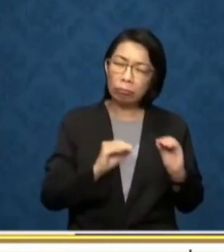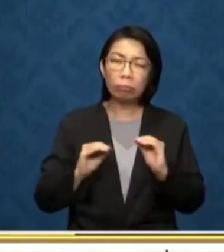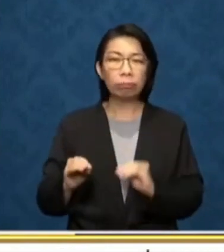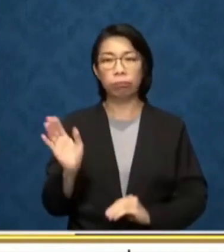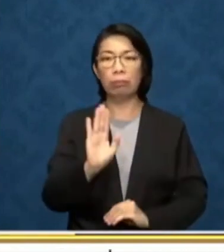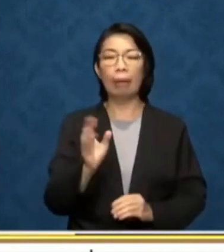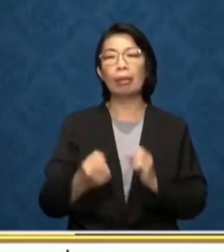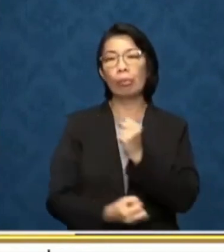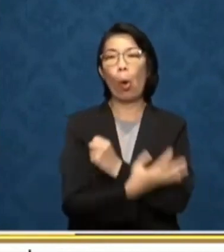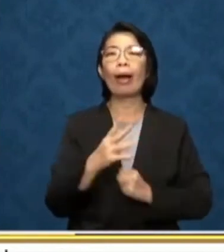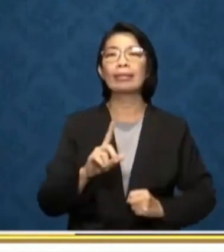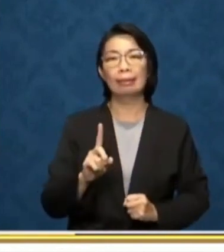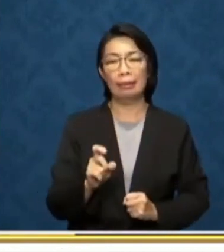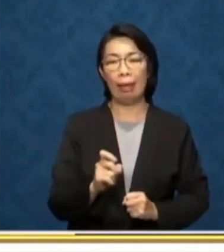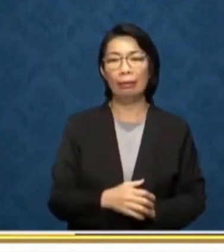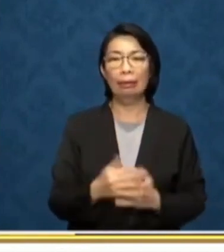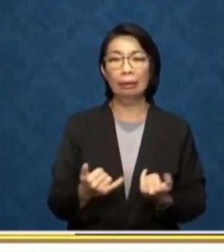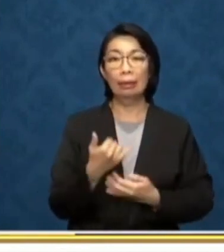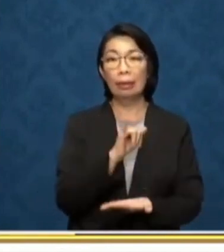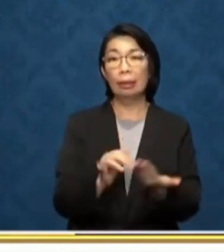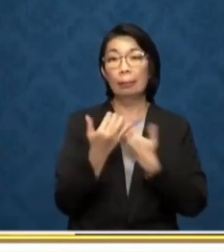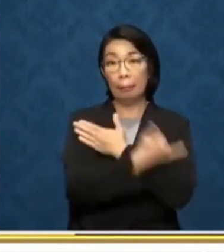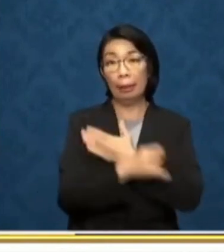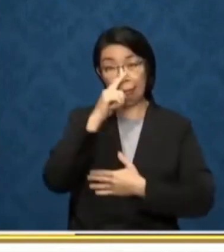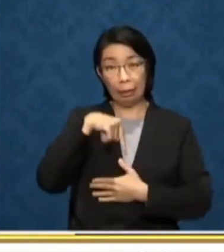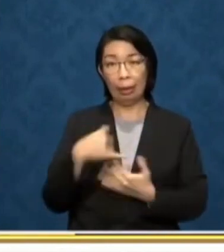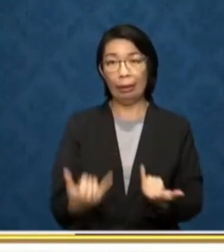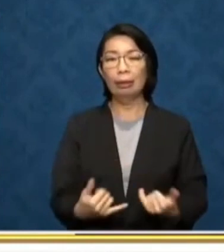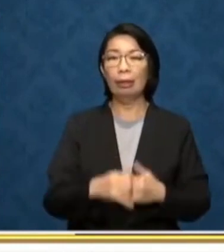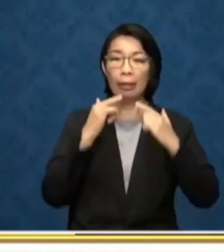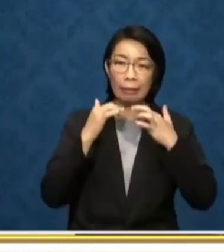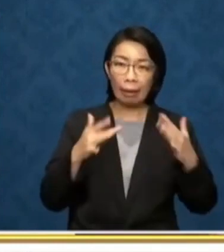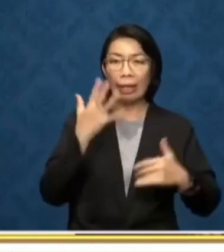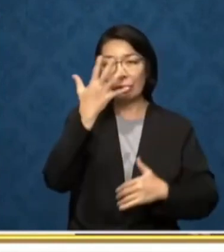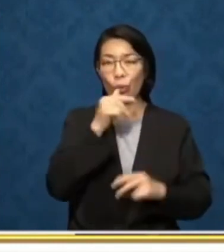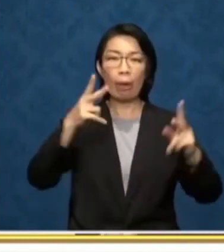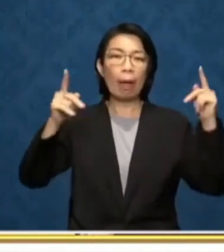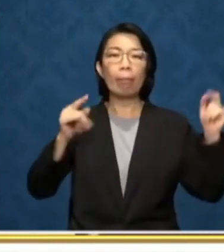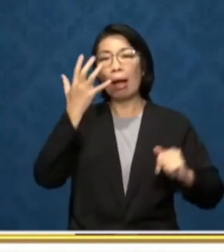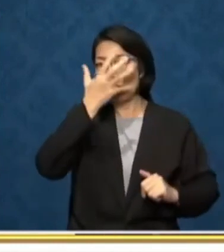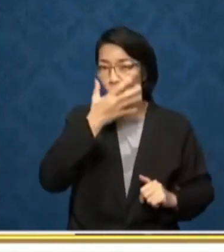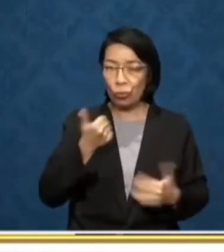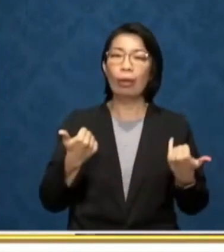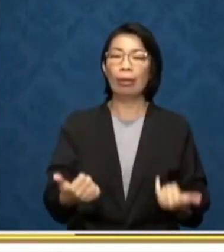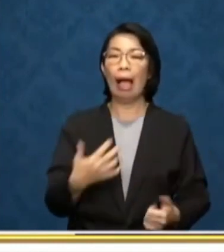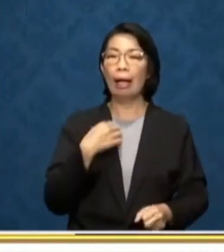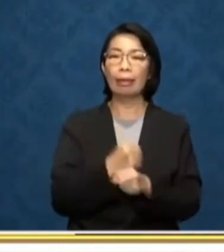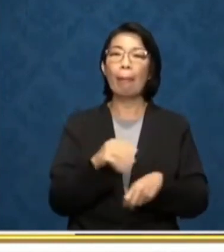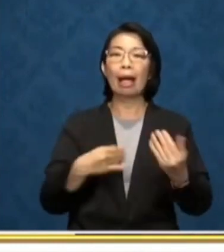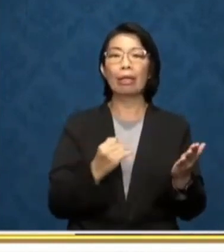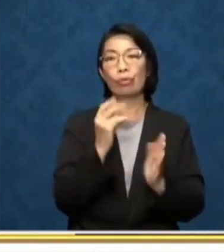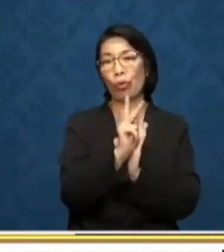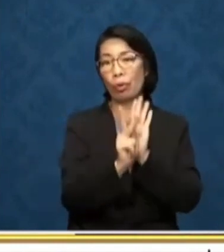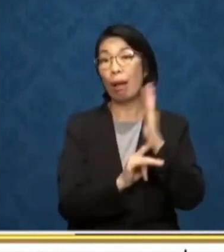มันเสียโอกาสไปเยอะครับแล้วถ้าประเทศเราเนี่ยมีทั้งทะเลสวยทั้งป่าทั้งอะไรทุกอย่างถ้าทำให้มันถูกต้องเนี่ยเ